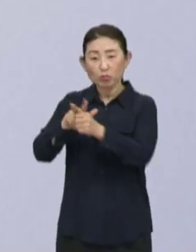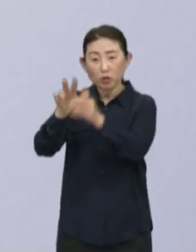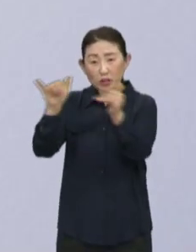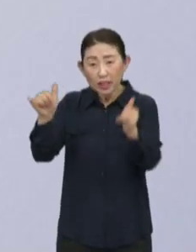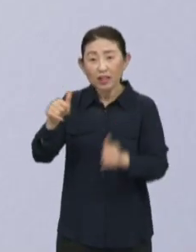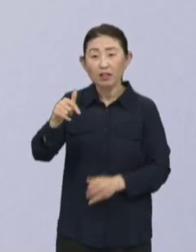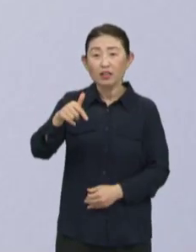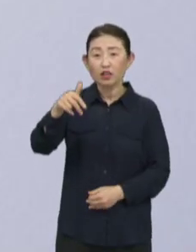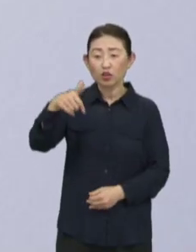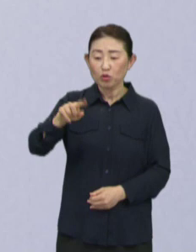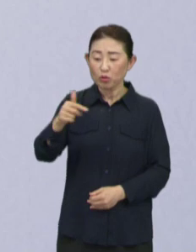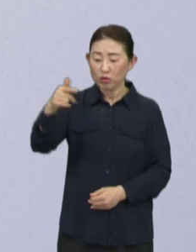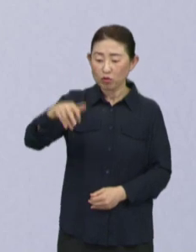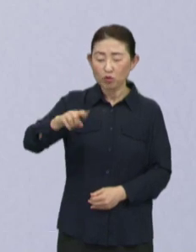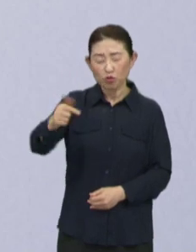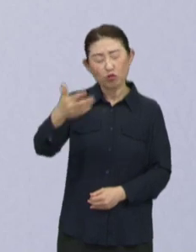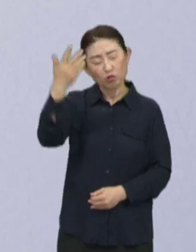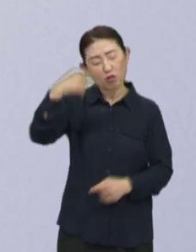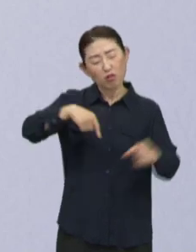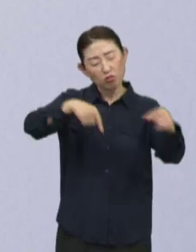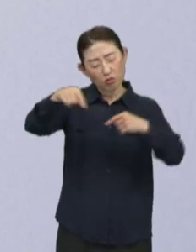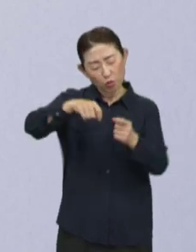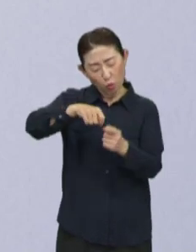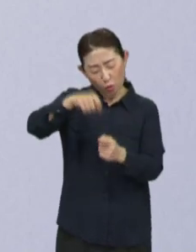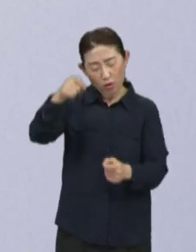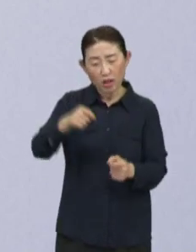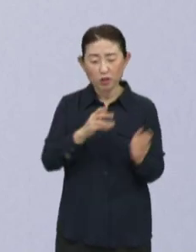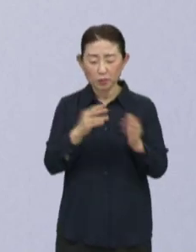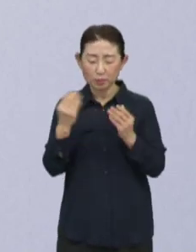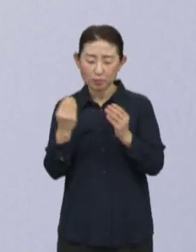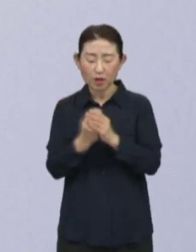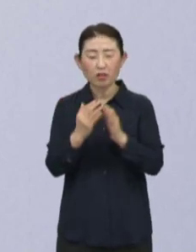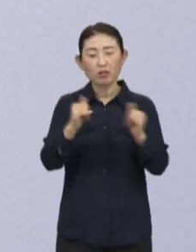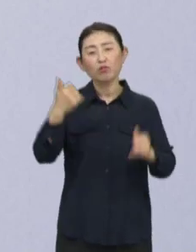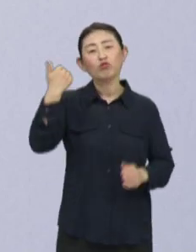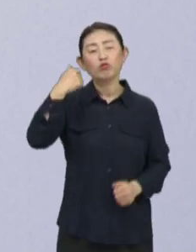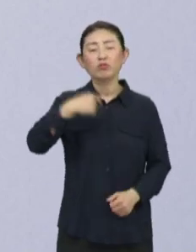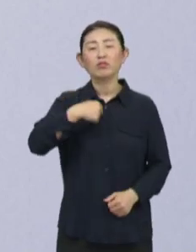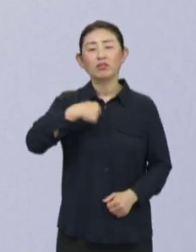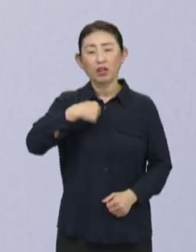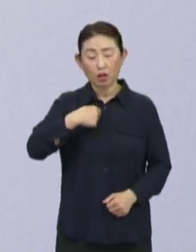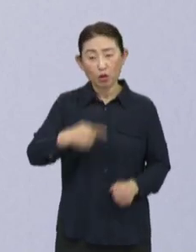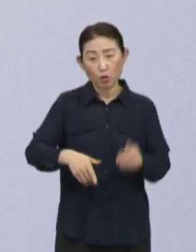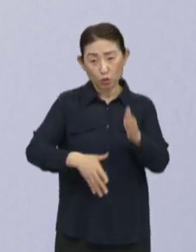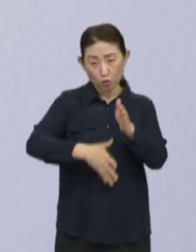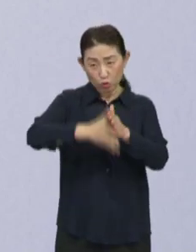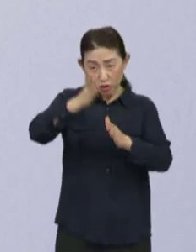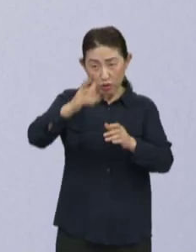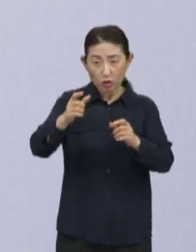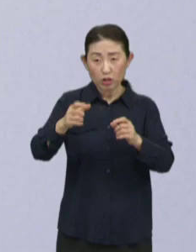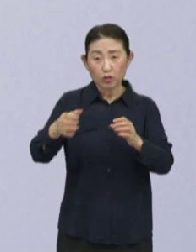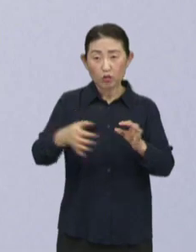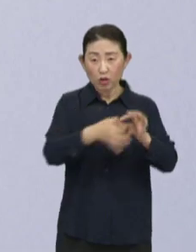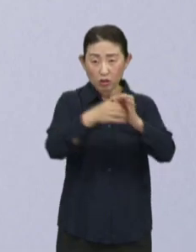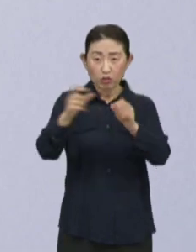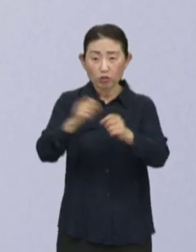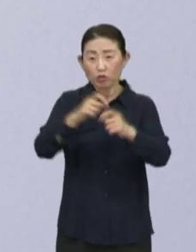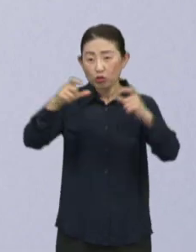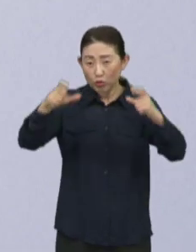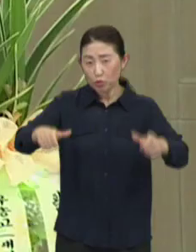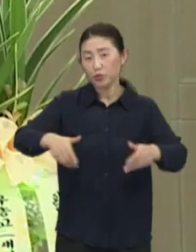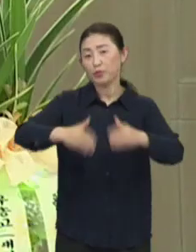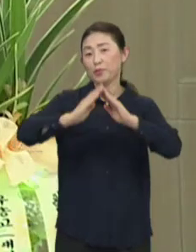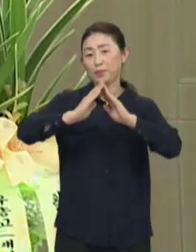오랜 기간 지역정치에 몸담아 가장 준비된 사람임을 자부하며 대전 도심 융합특구 조성 등을 공약으로